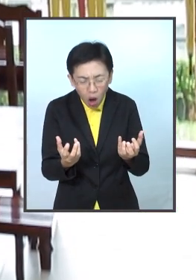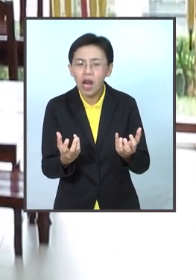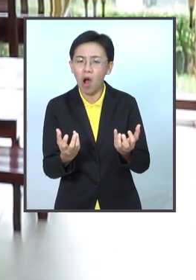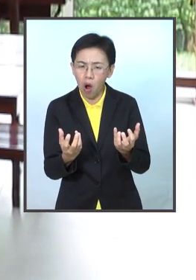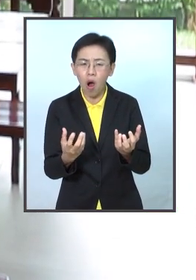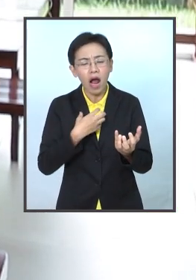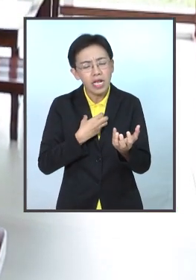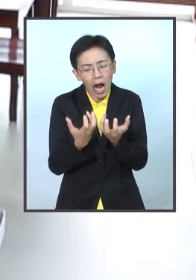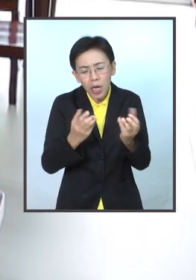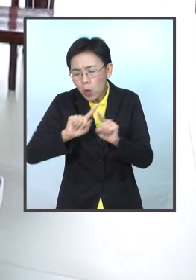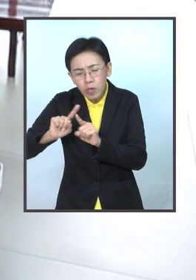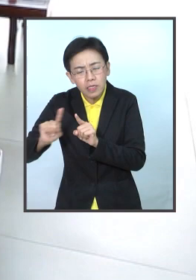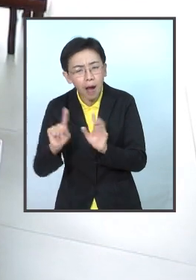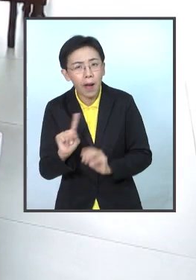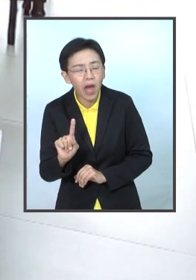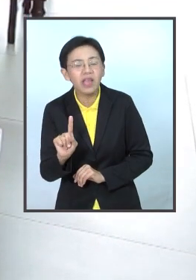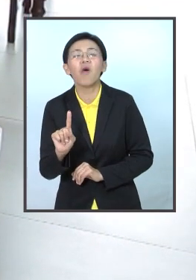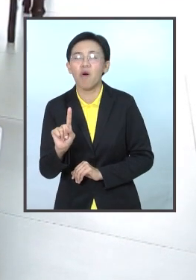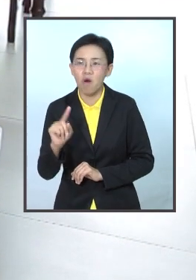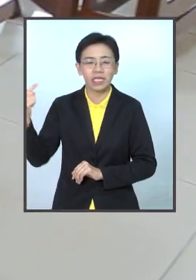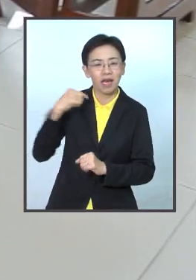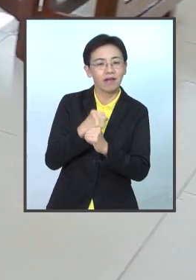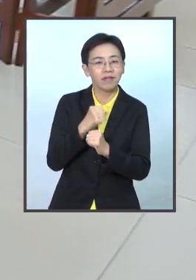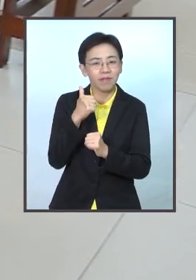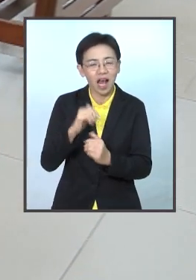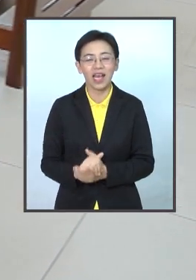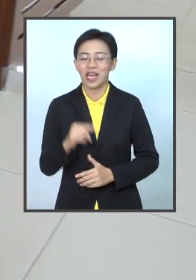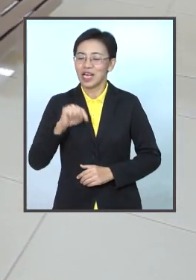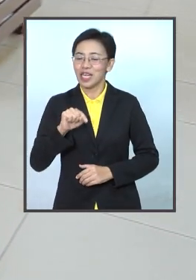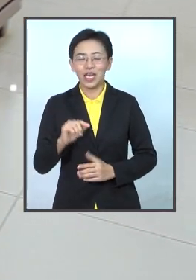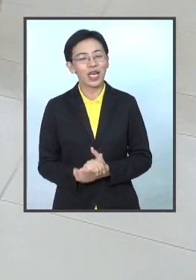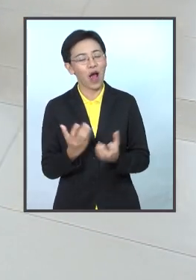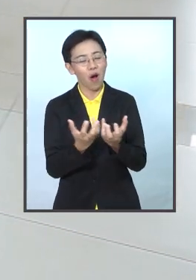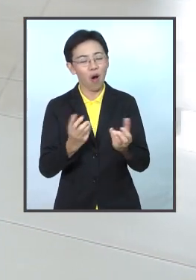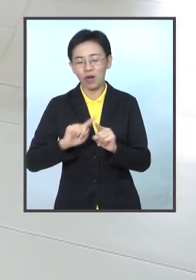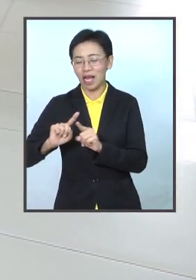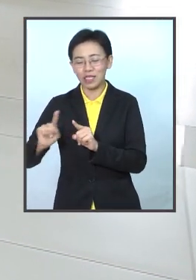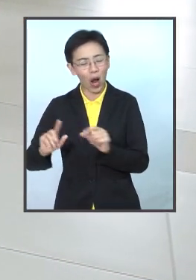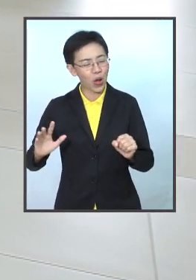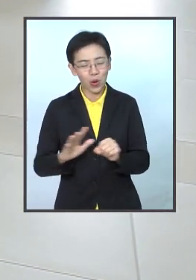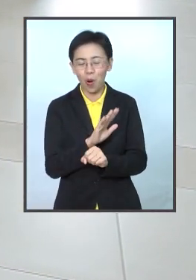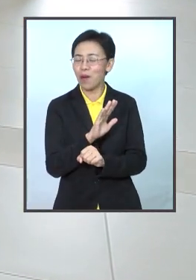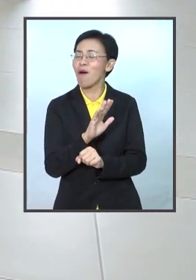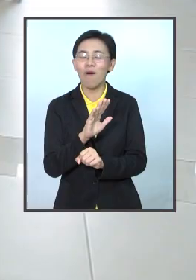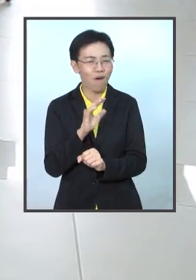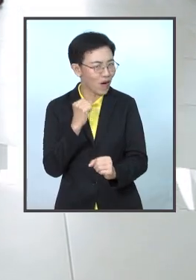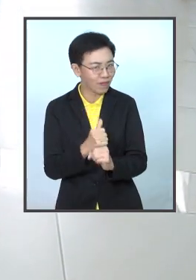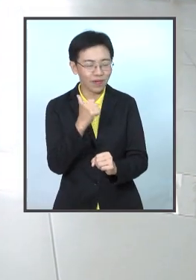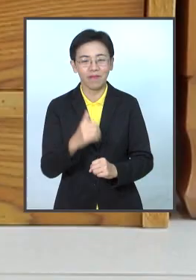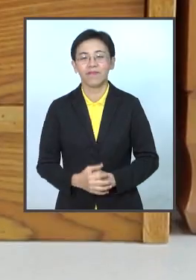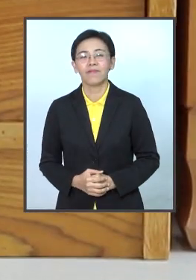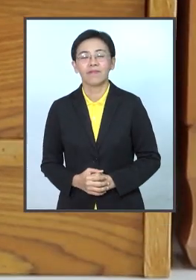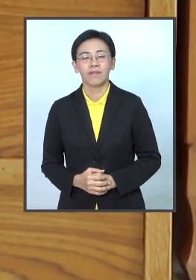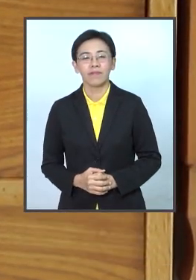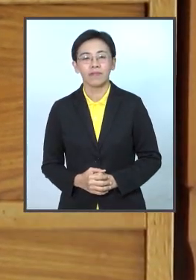วยค่ะเรียกได้ว่ามาที่นี่นะคะครอบคลุมทุกความต้องการเลยทีเดียวค่ะ จุดหนึ่ง